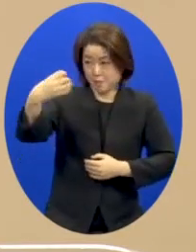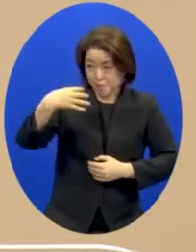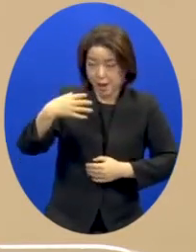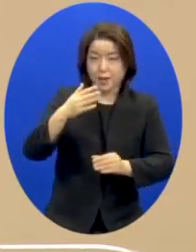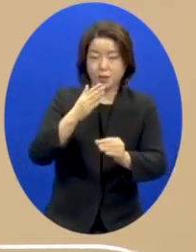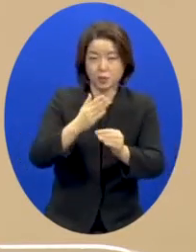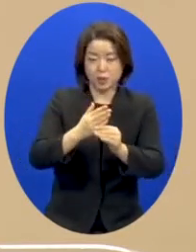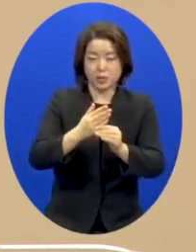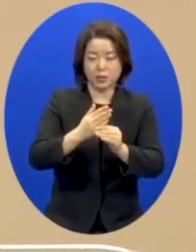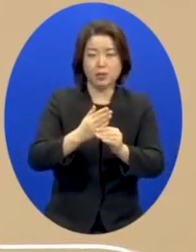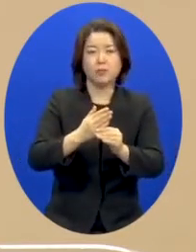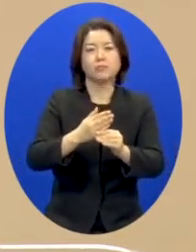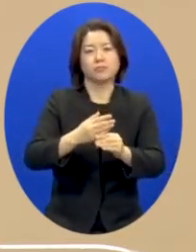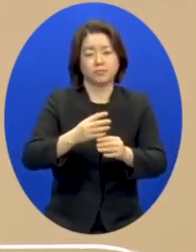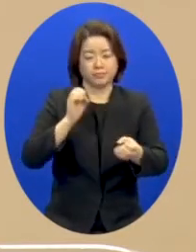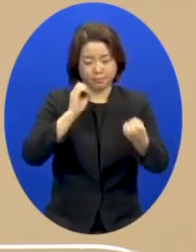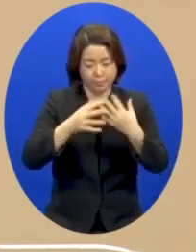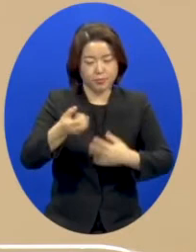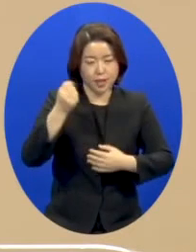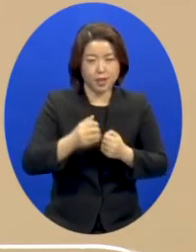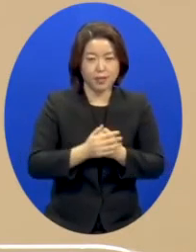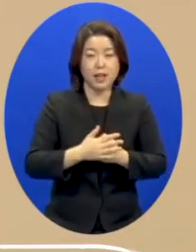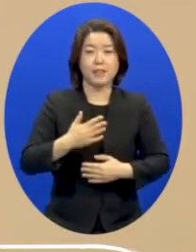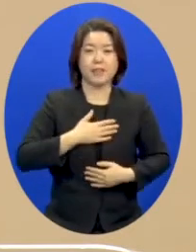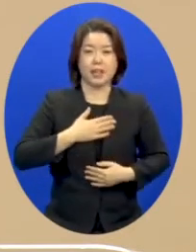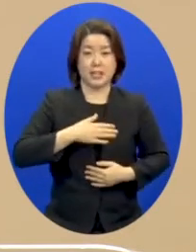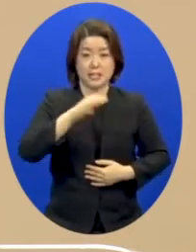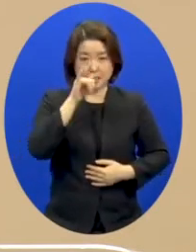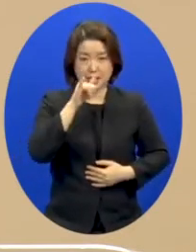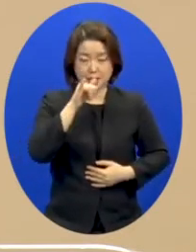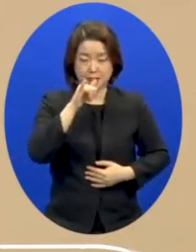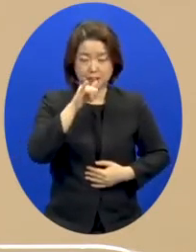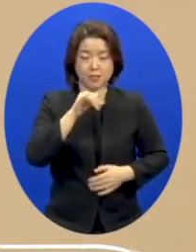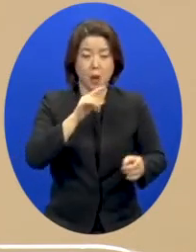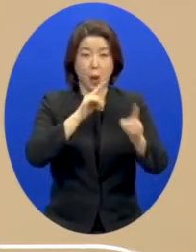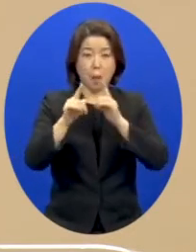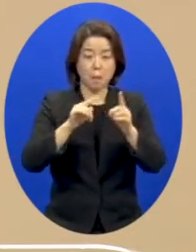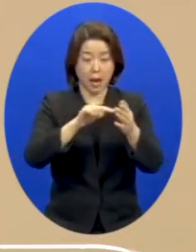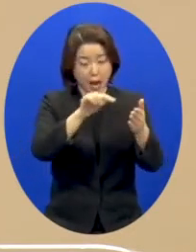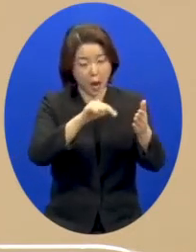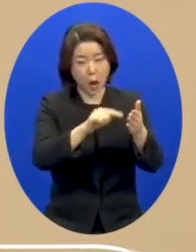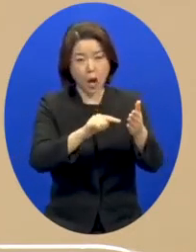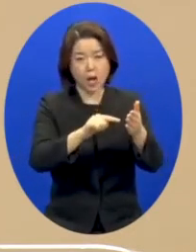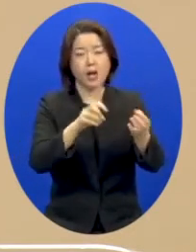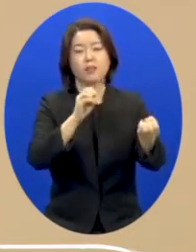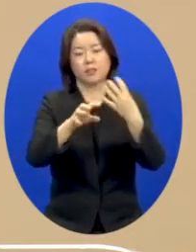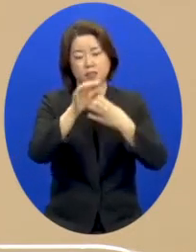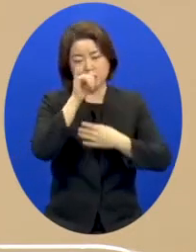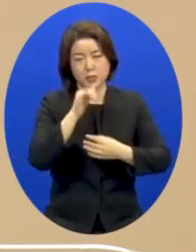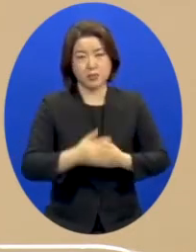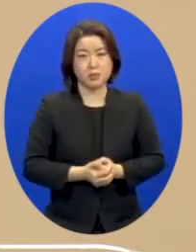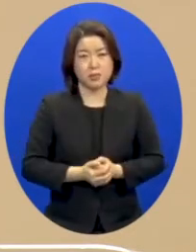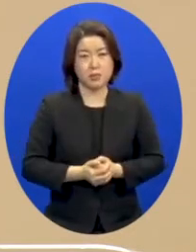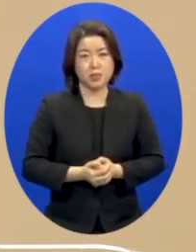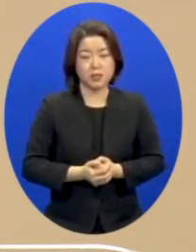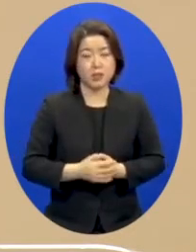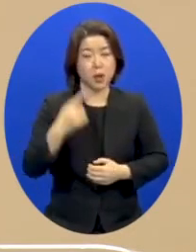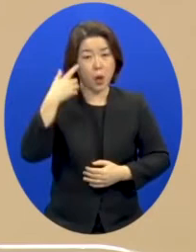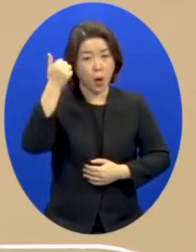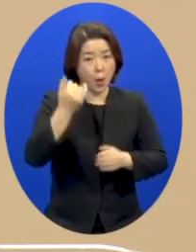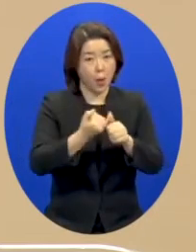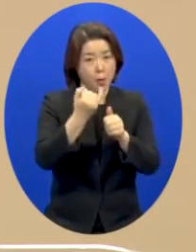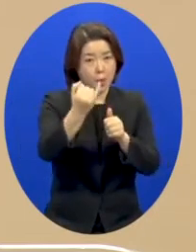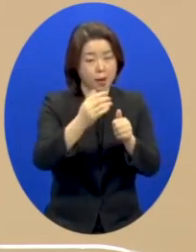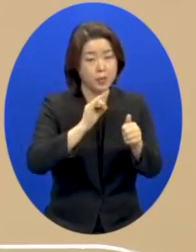내가 있잖아 하시는 주님의 음성이 답이었습니다. 여러분, 그 사모님만